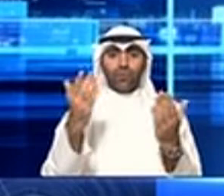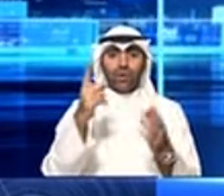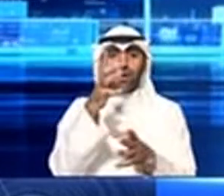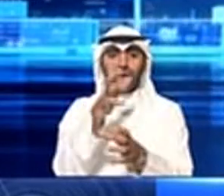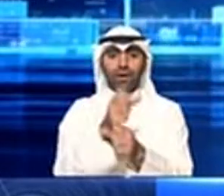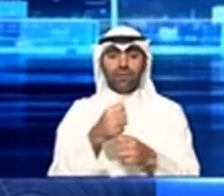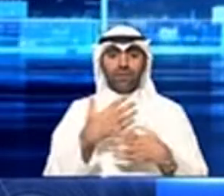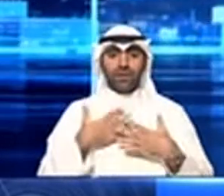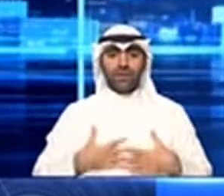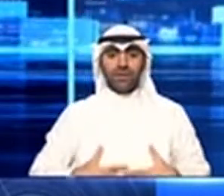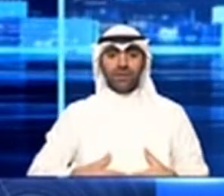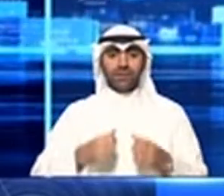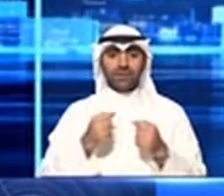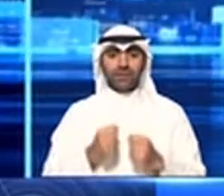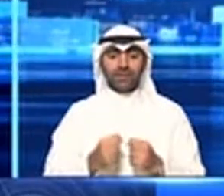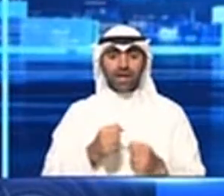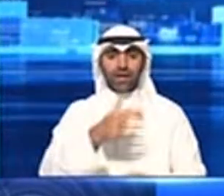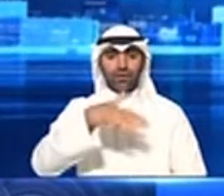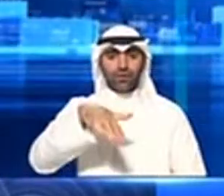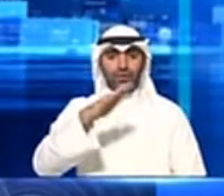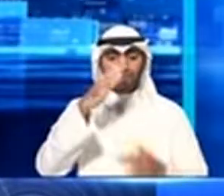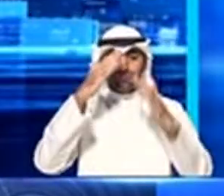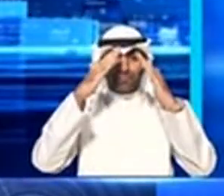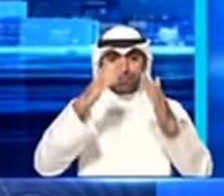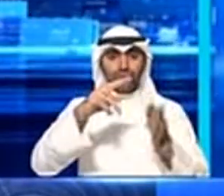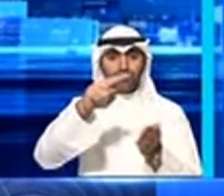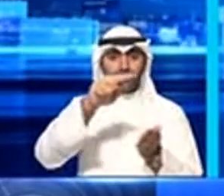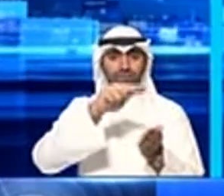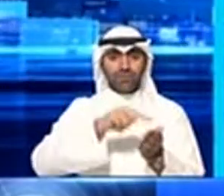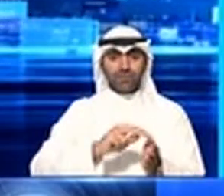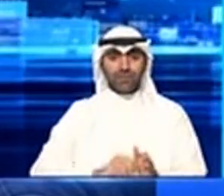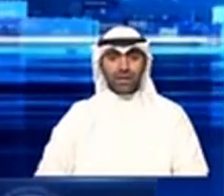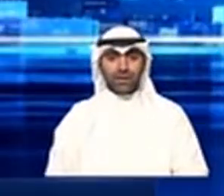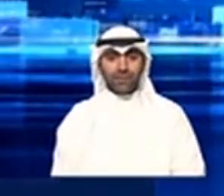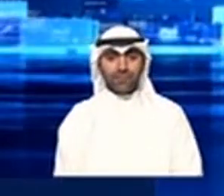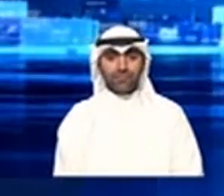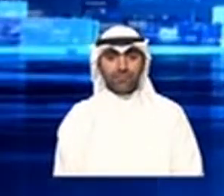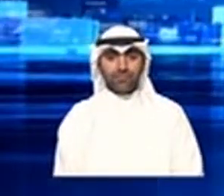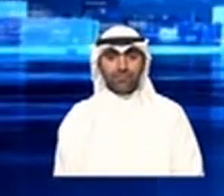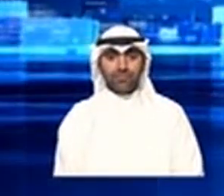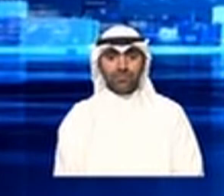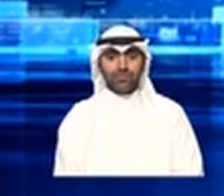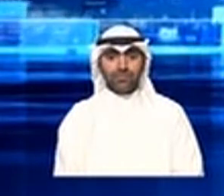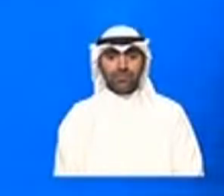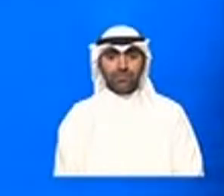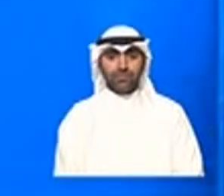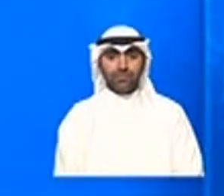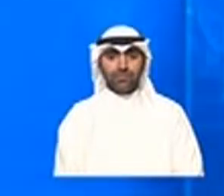له موفور الصحة والعافية ودوام التوفيق.